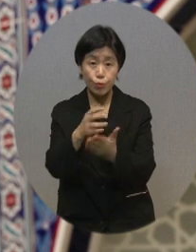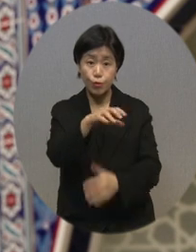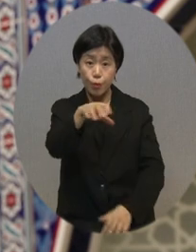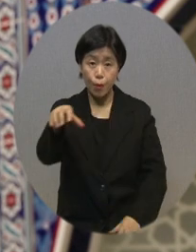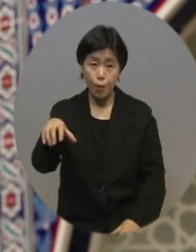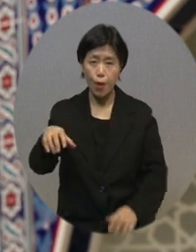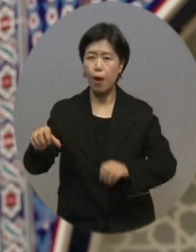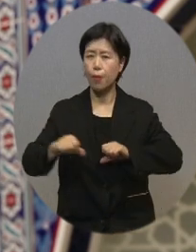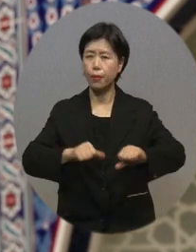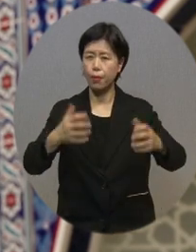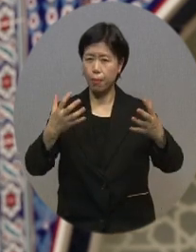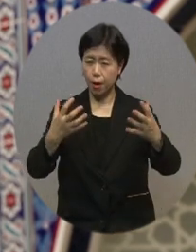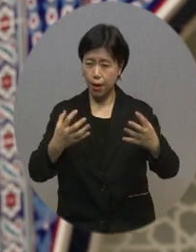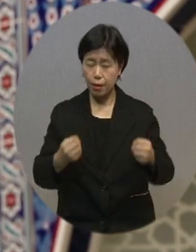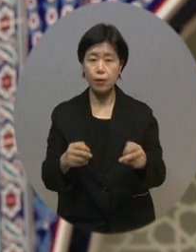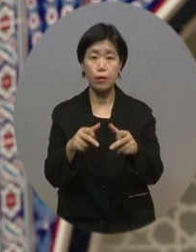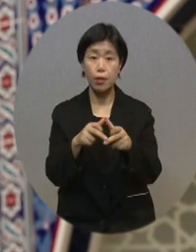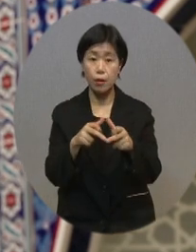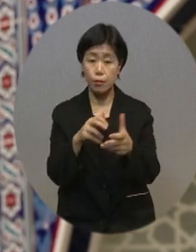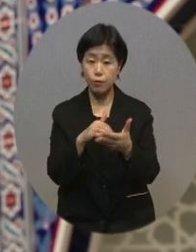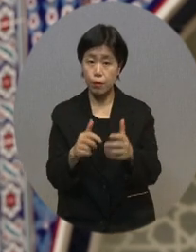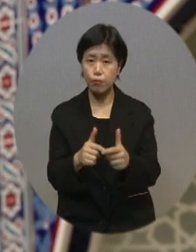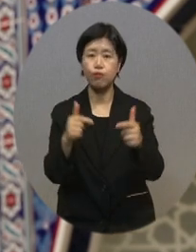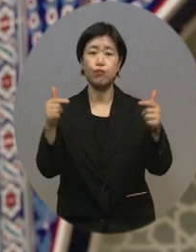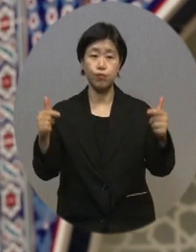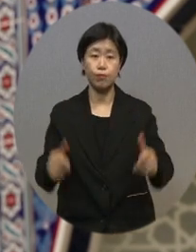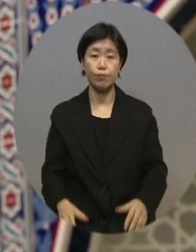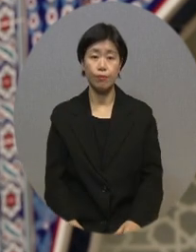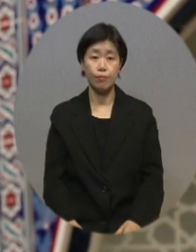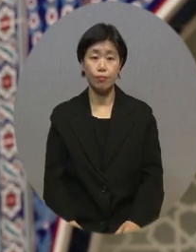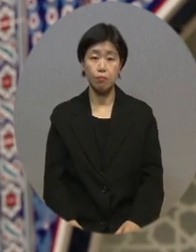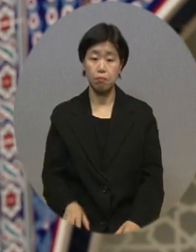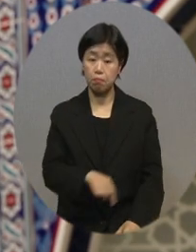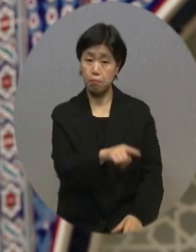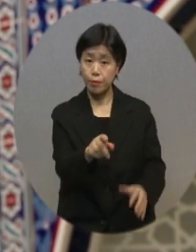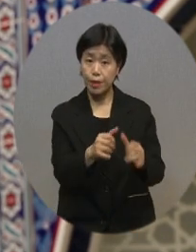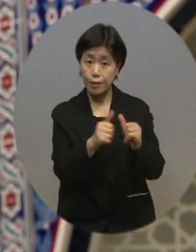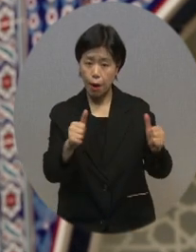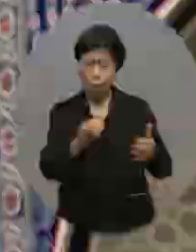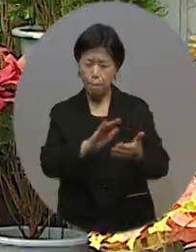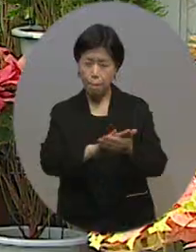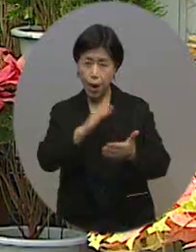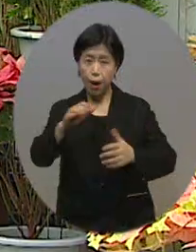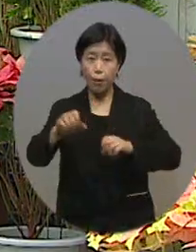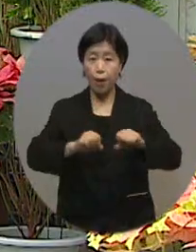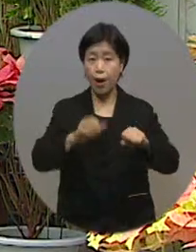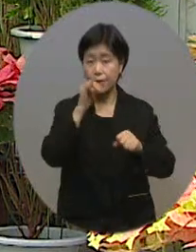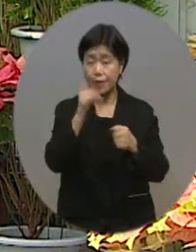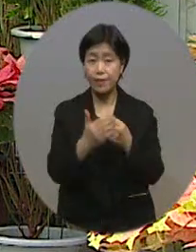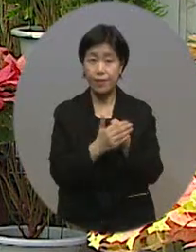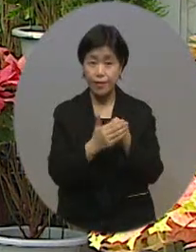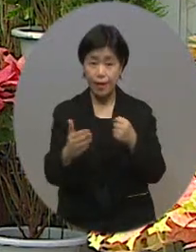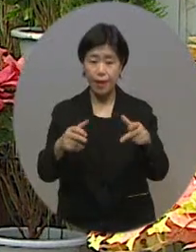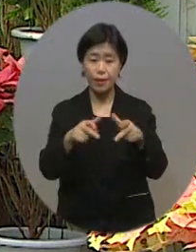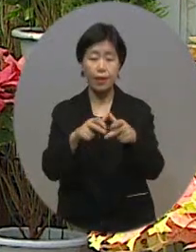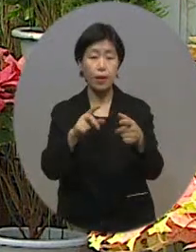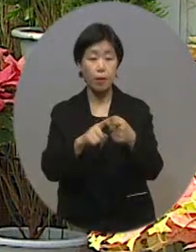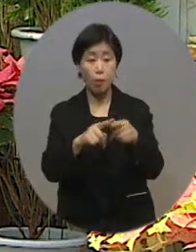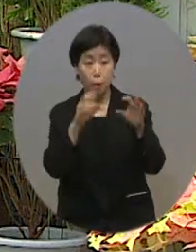활발하게 활동하고 있는 장애인들이 많습니다. 이들의 열정적인 활약으로 인해 장애인에 대한 인식